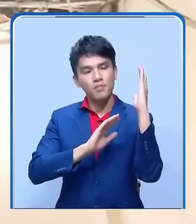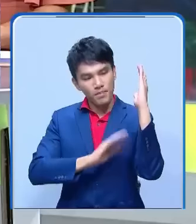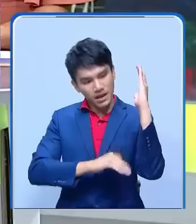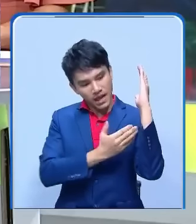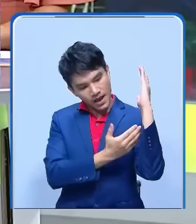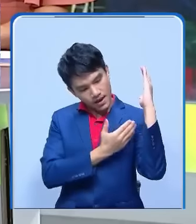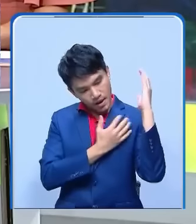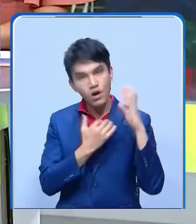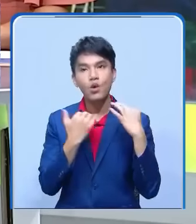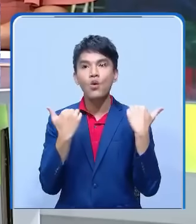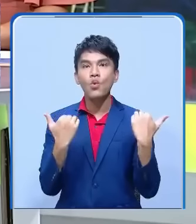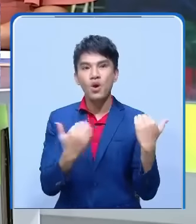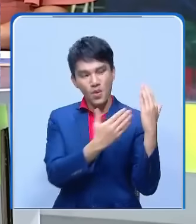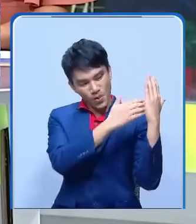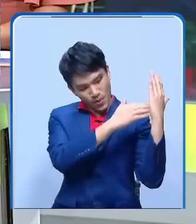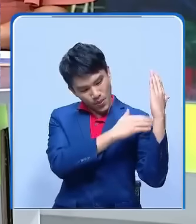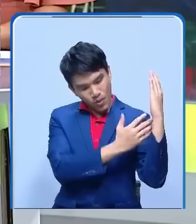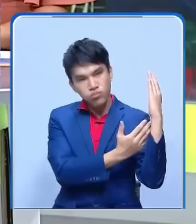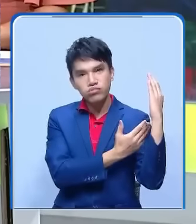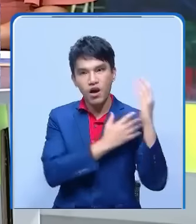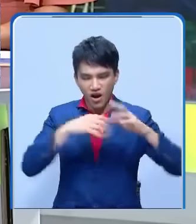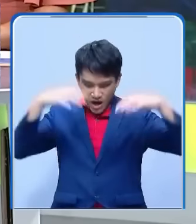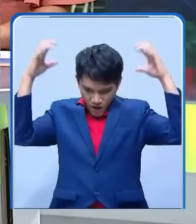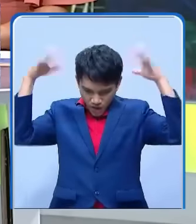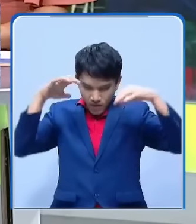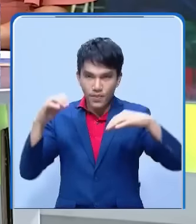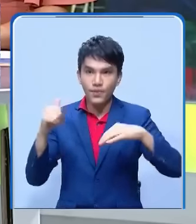นี้นะทั้งแถบเลยคุณผู้ชมยังมีโอกาสเกิดฝนตกหนัก